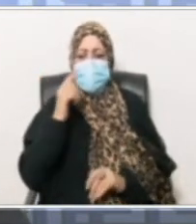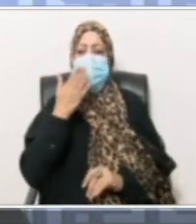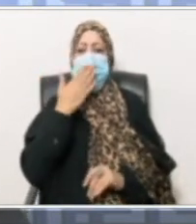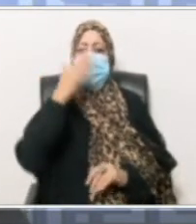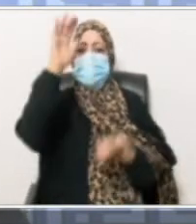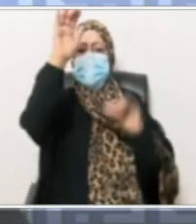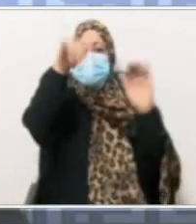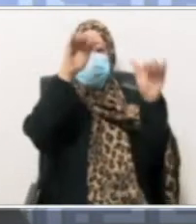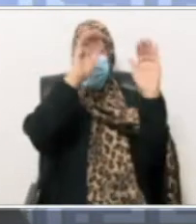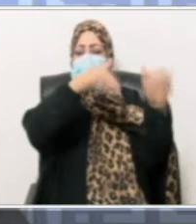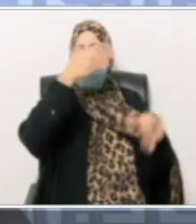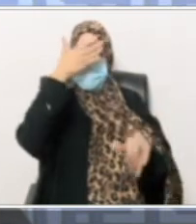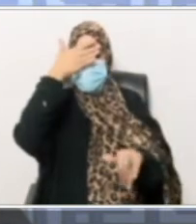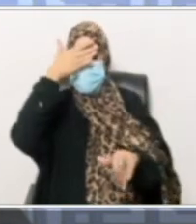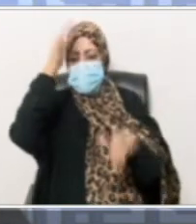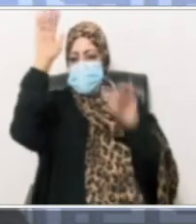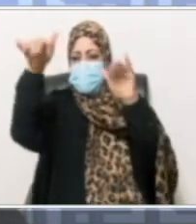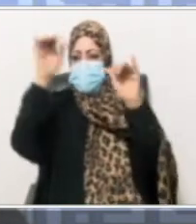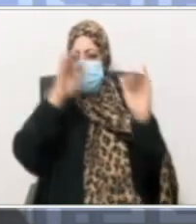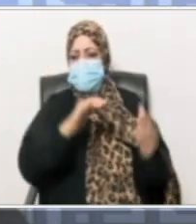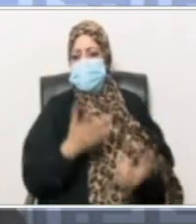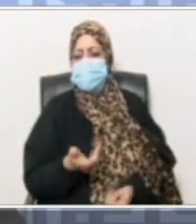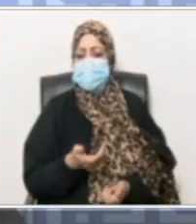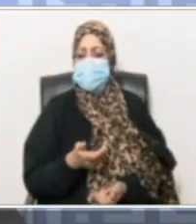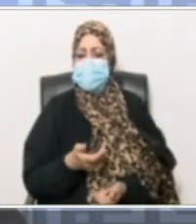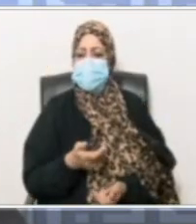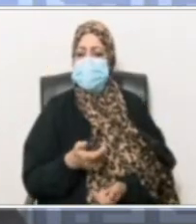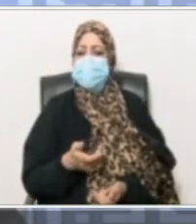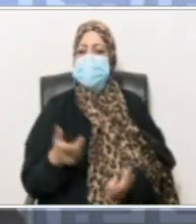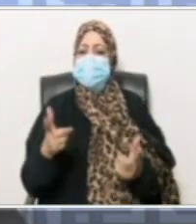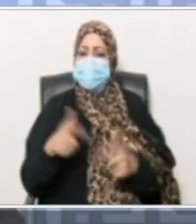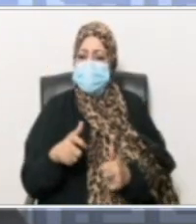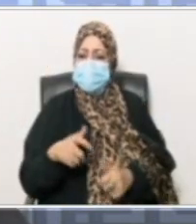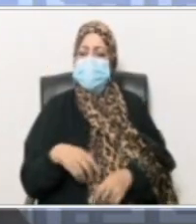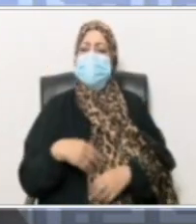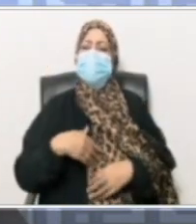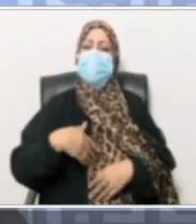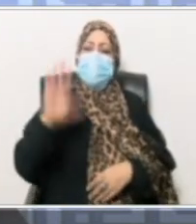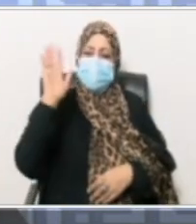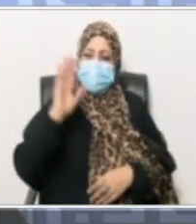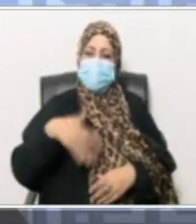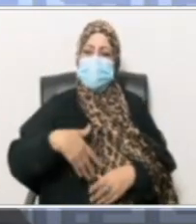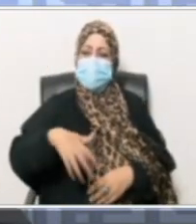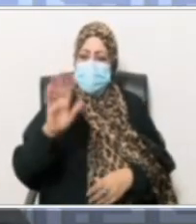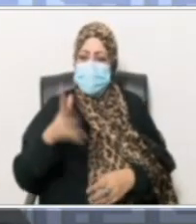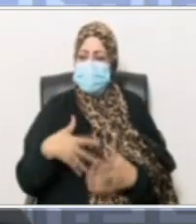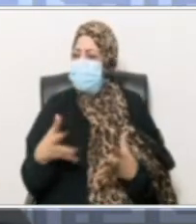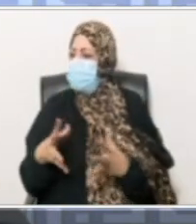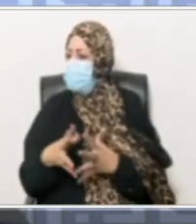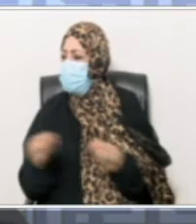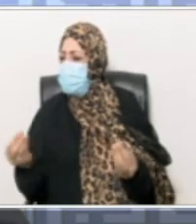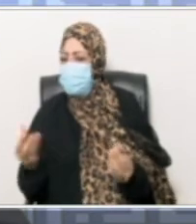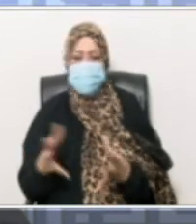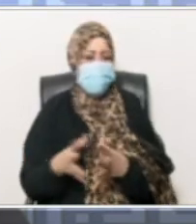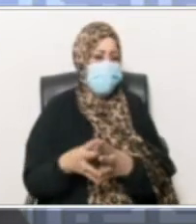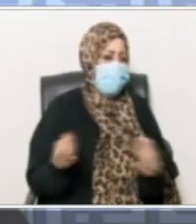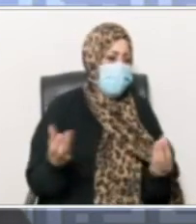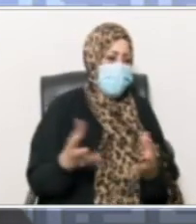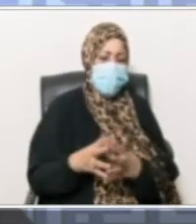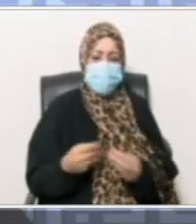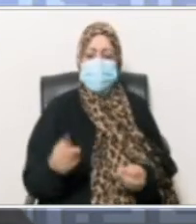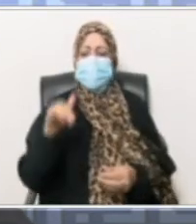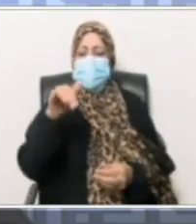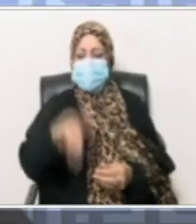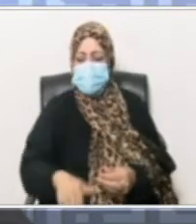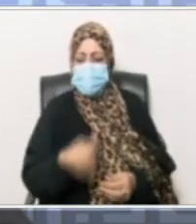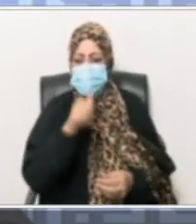وكان هذا كل واحد يضيع يقولوا مفقود ومفقود، سند على المفقودين، وهم مدفونين أحياء، دفنوهم أحياء في قبورهم،